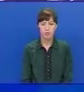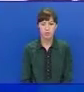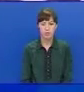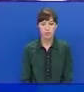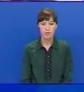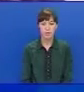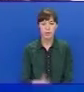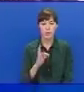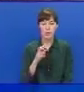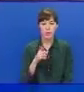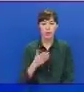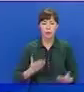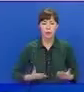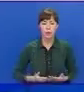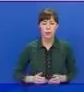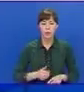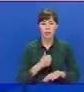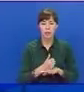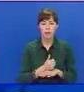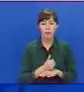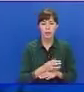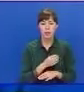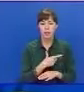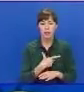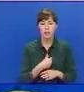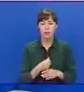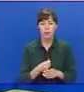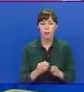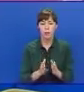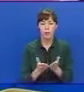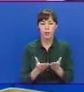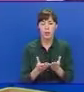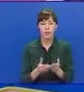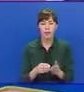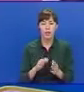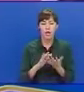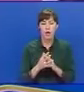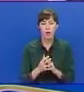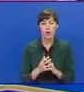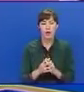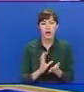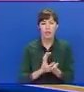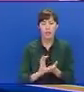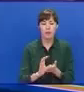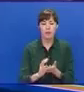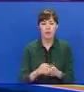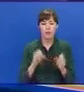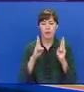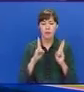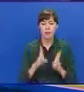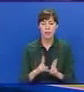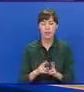Айгерім Көлшікбаева өмірдегі маңызды сәт. Дипломын қолға алып, ауылдағы білім сапасын көтеруге бел буды. Мамандығы